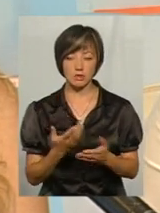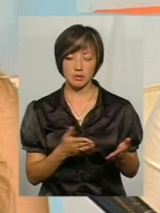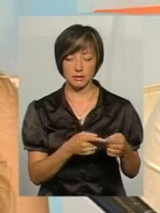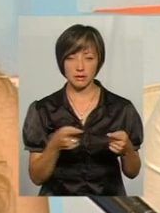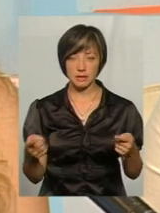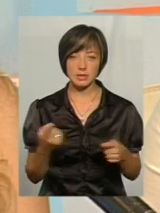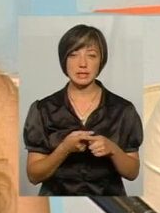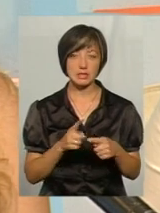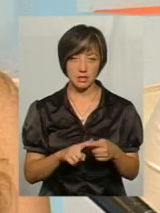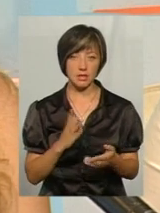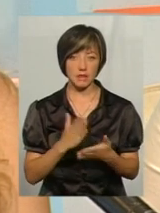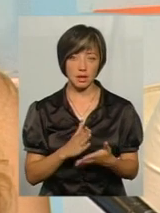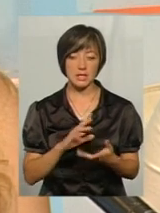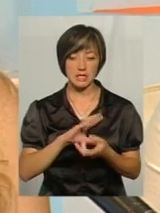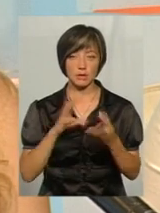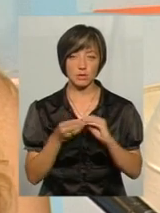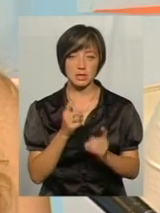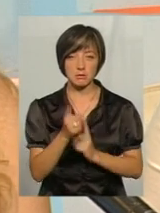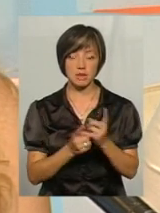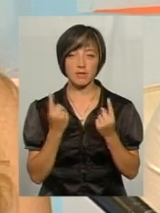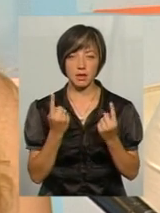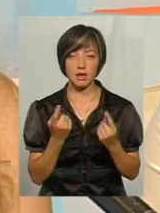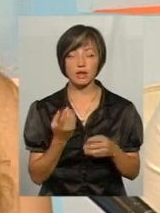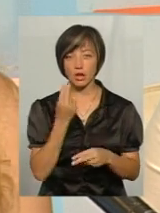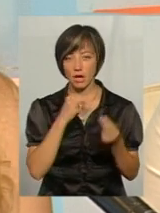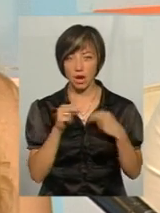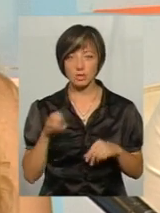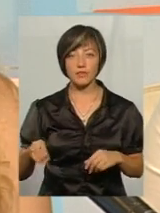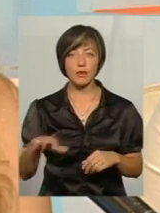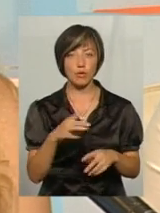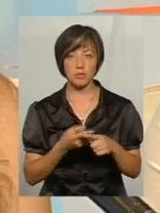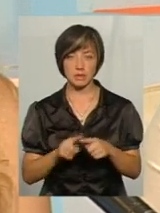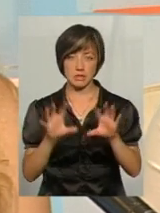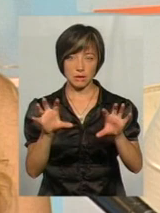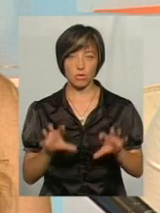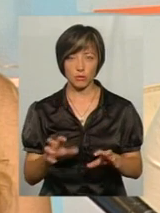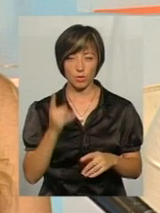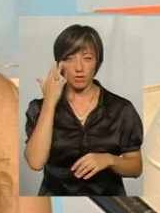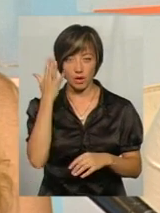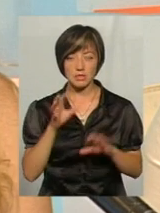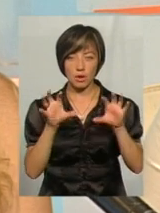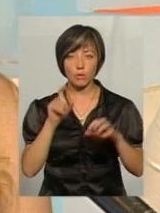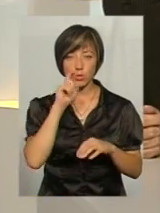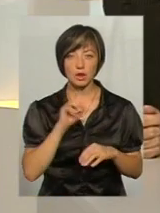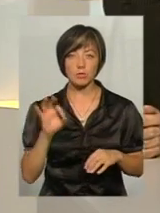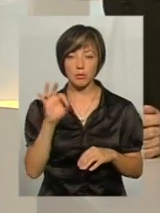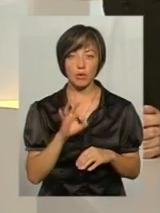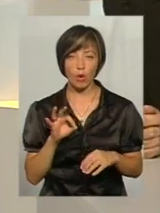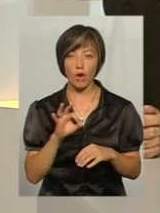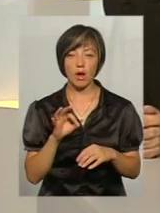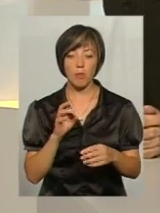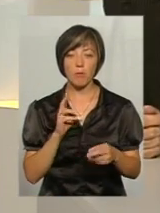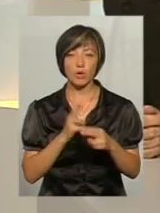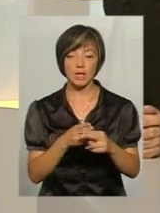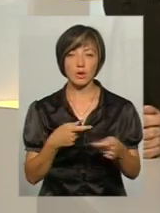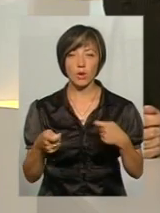2011. Це вже є зміни великі. І він у нас найкращий в Європі. Представляєте? Закон України з протидії торгівлі людьми